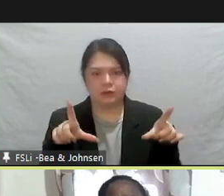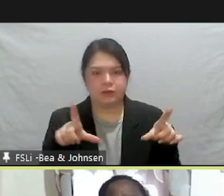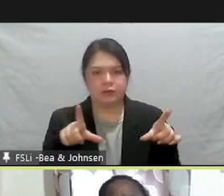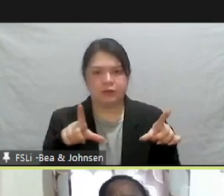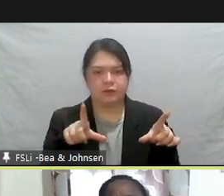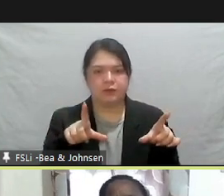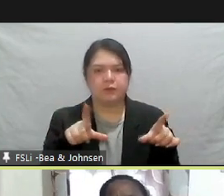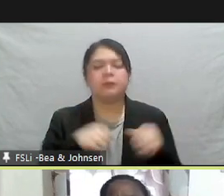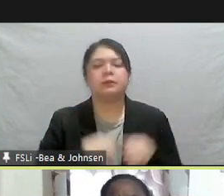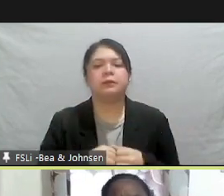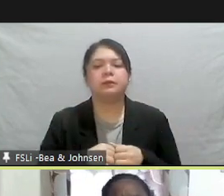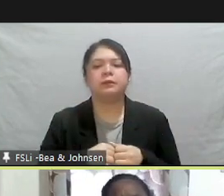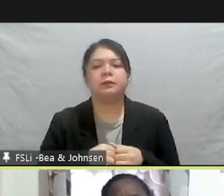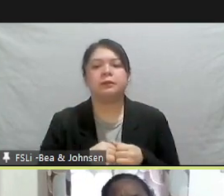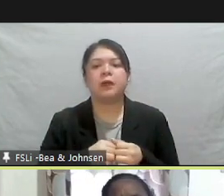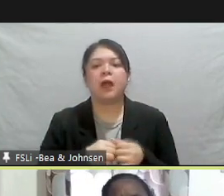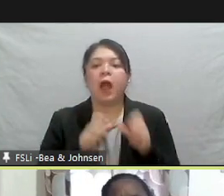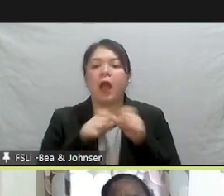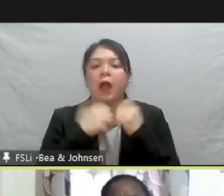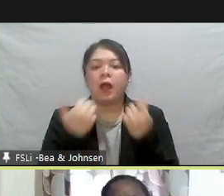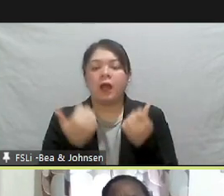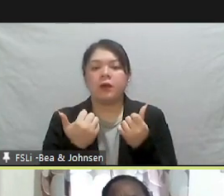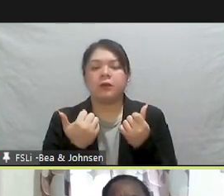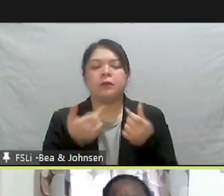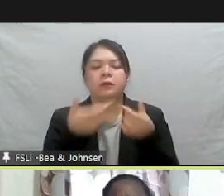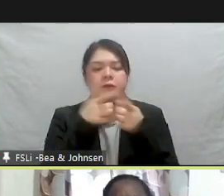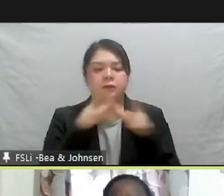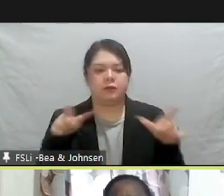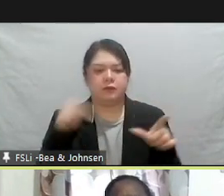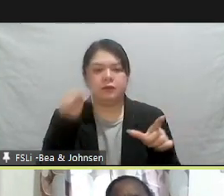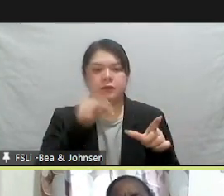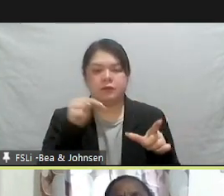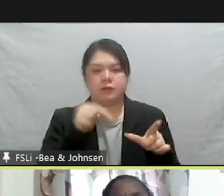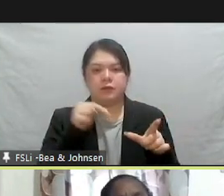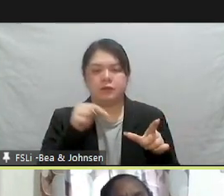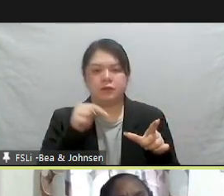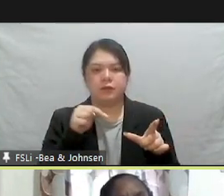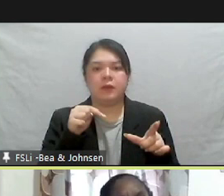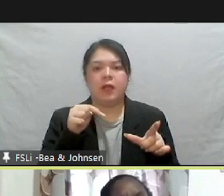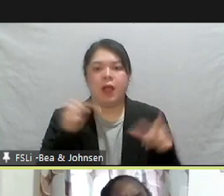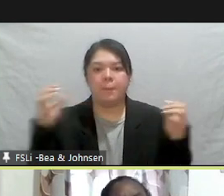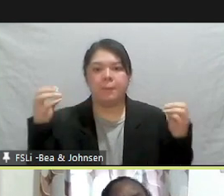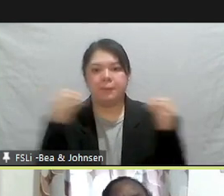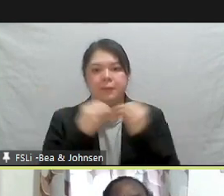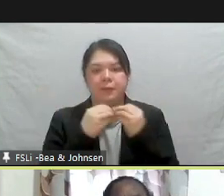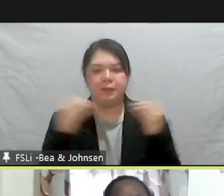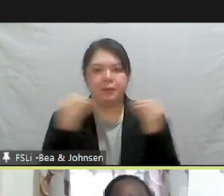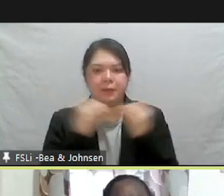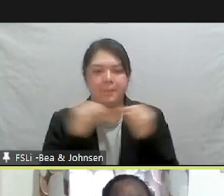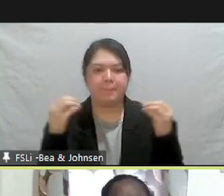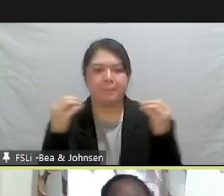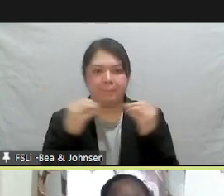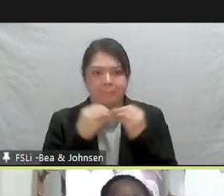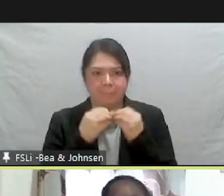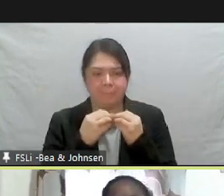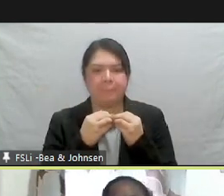Sa pamamagitan po kasi ng lingwahe, kung saan mas nagiging makahulugan,